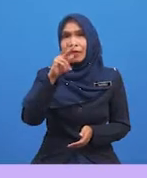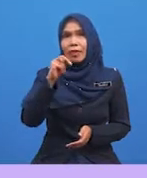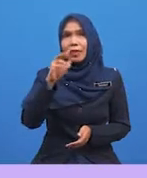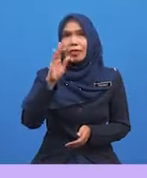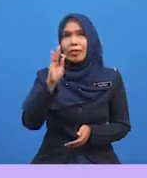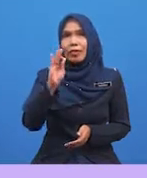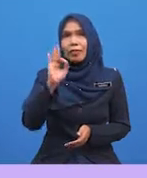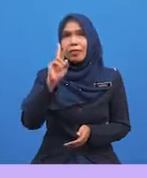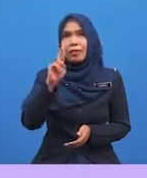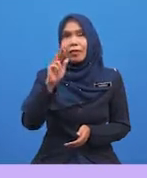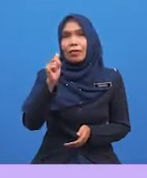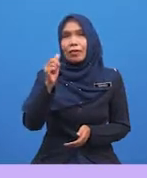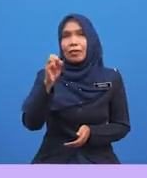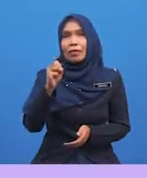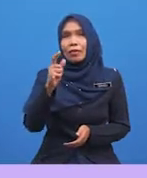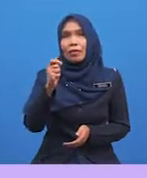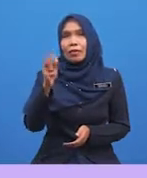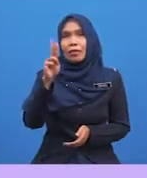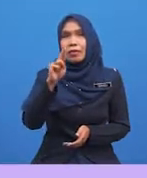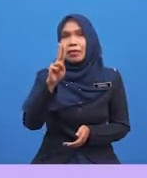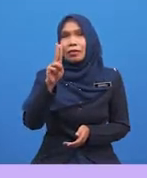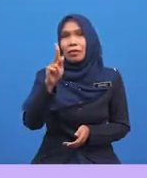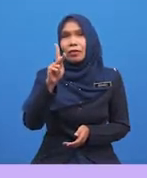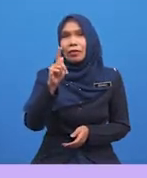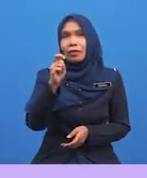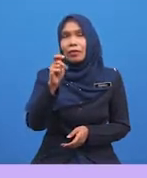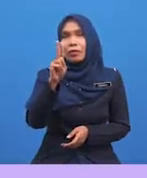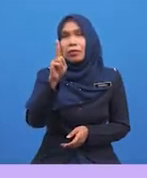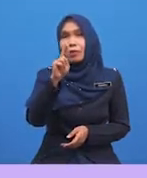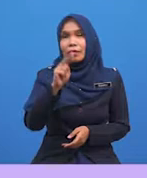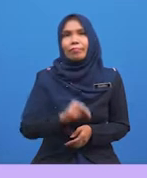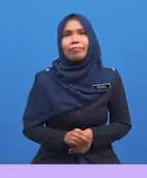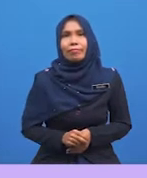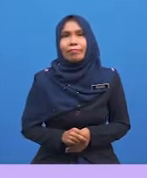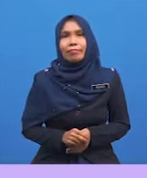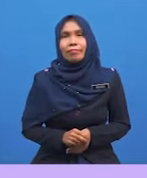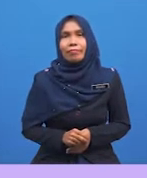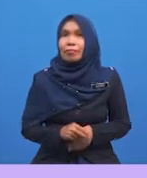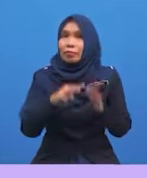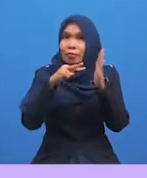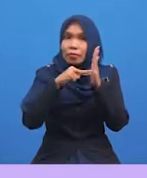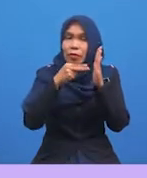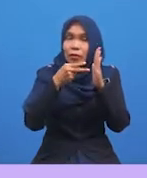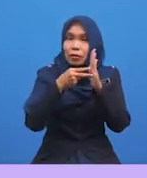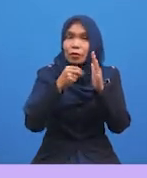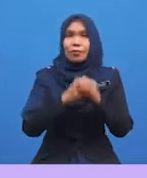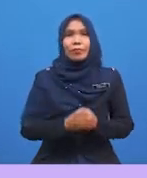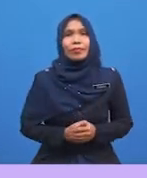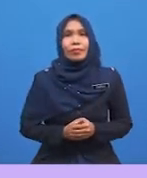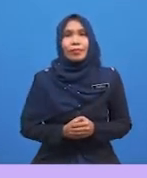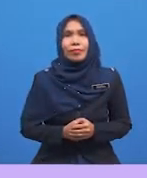sebelum ini? Tidak pernah? Baiklah murid-murid, infrastruktur